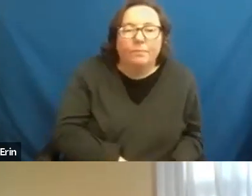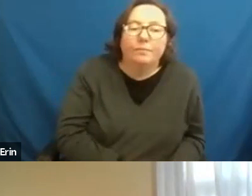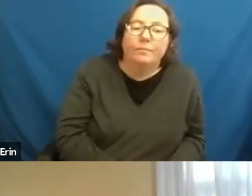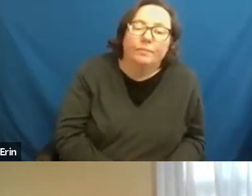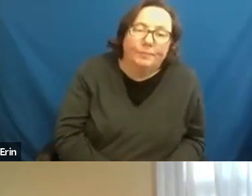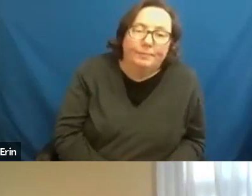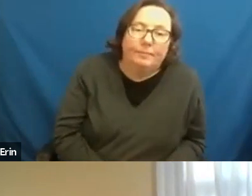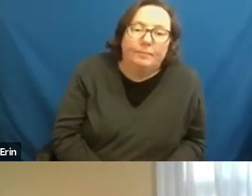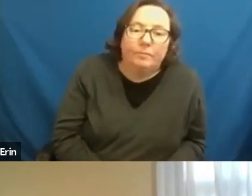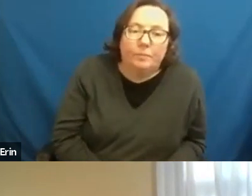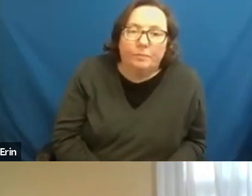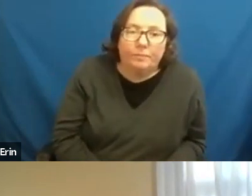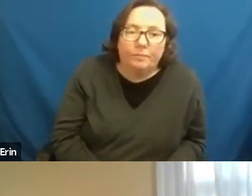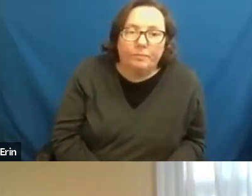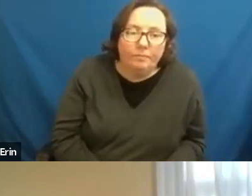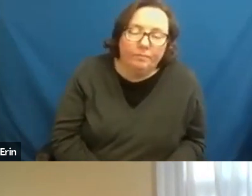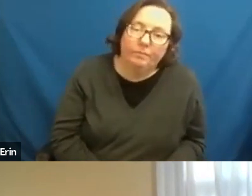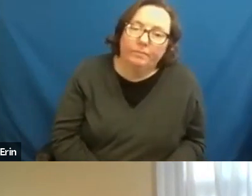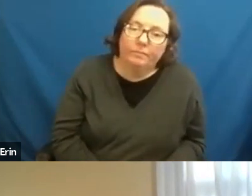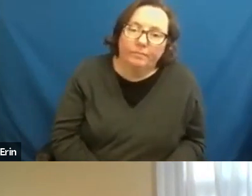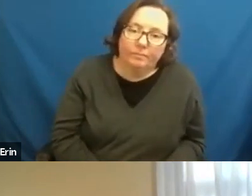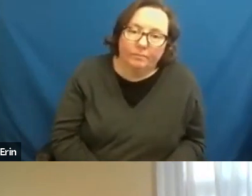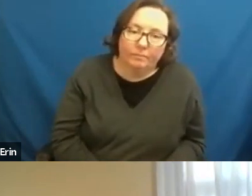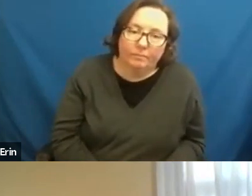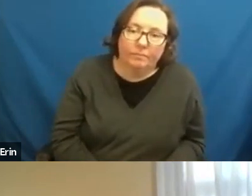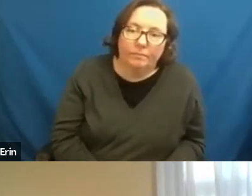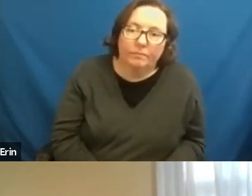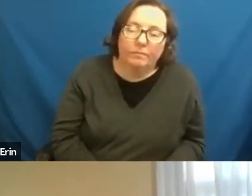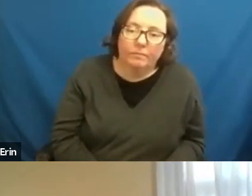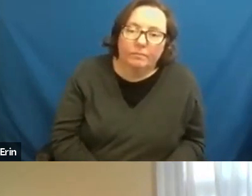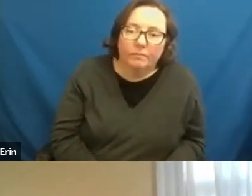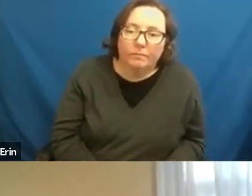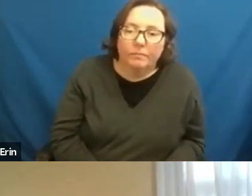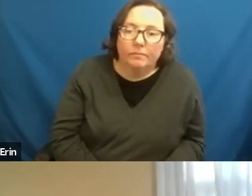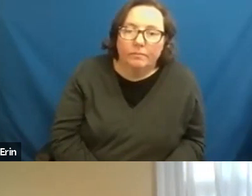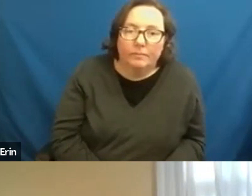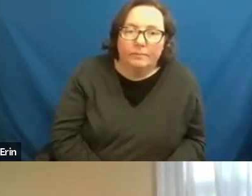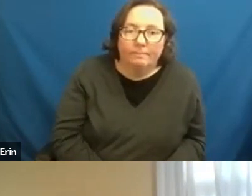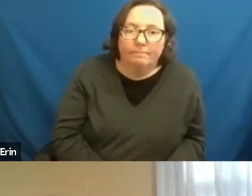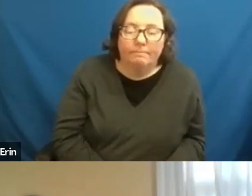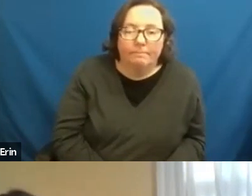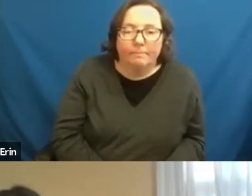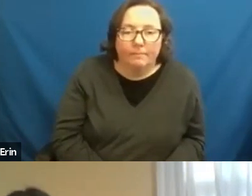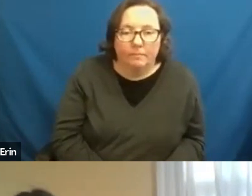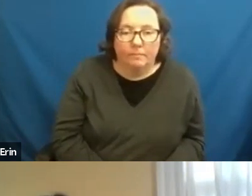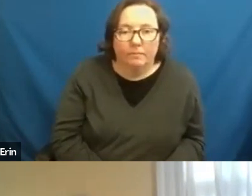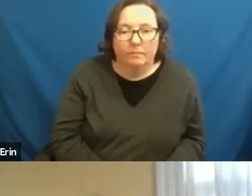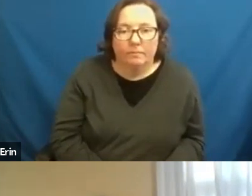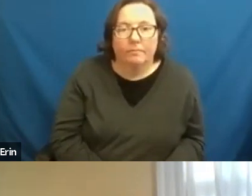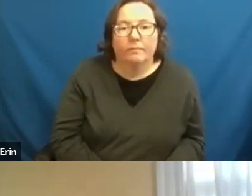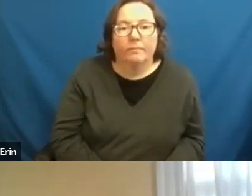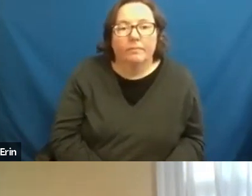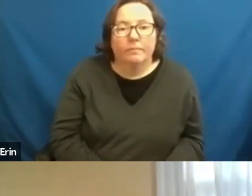أنا مترجمتكم للغة العربية في اجتماعنا اليوم بشأن عملية القبول بمدارس الاختبار